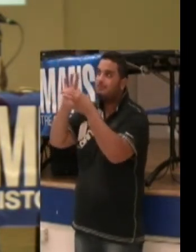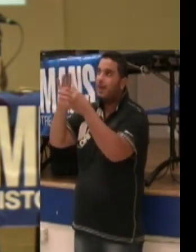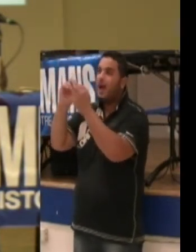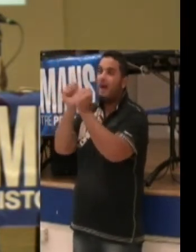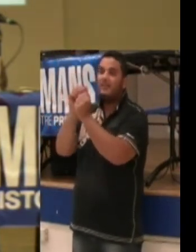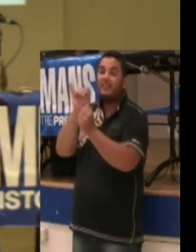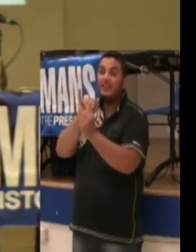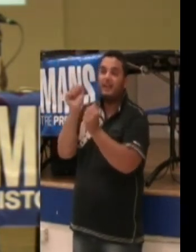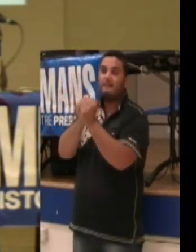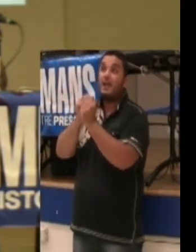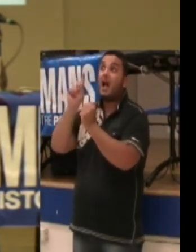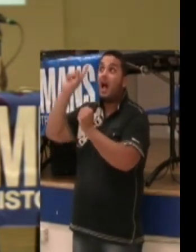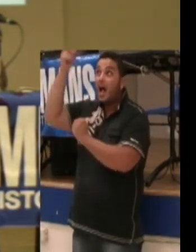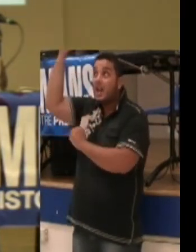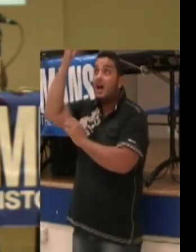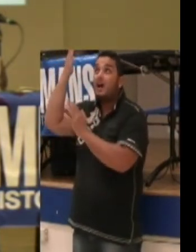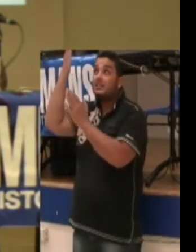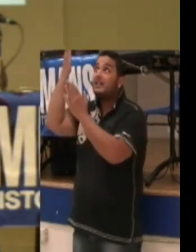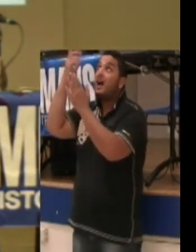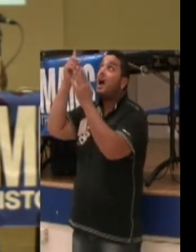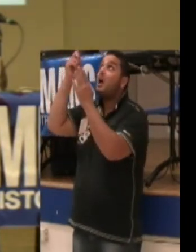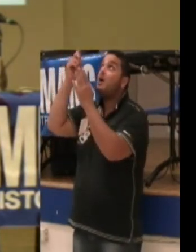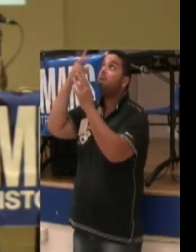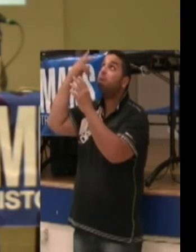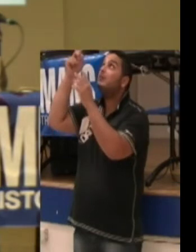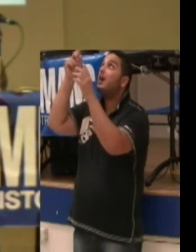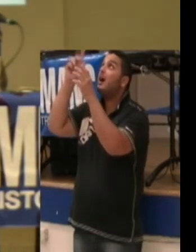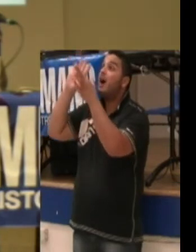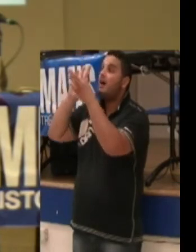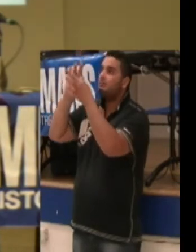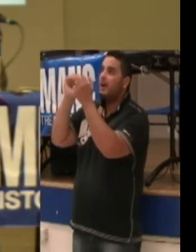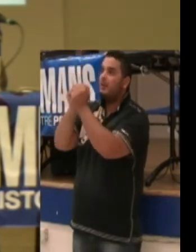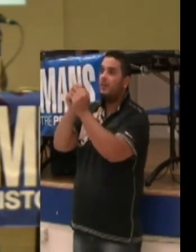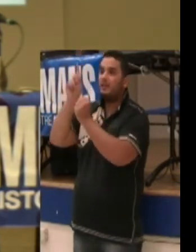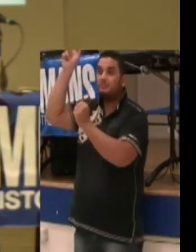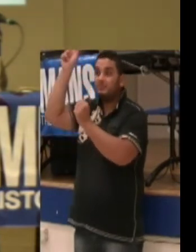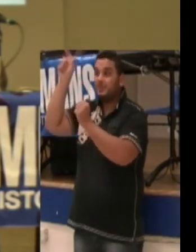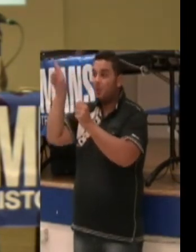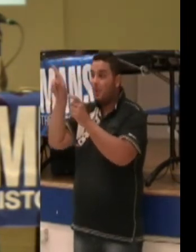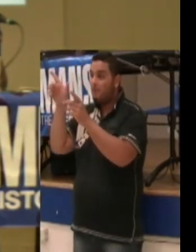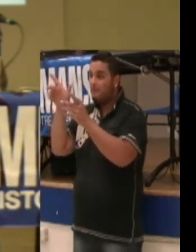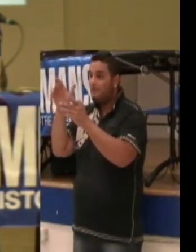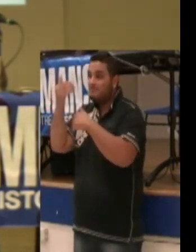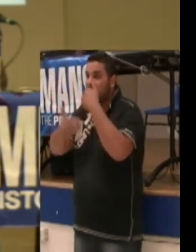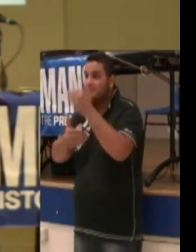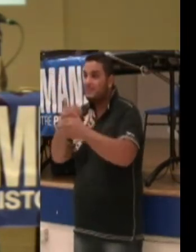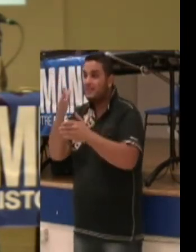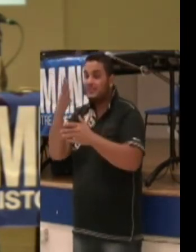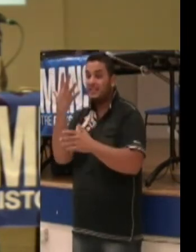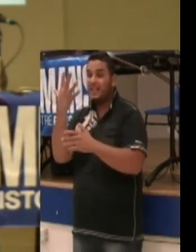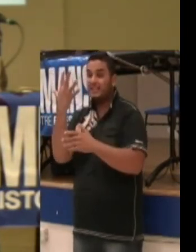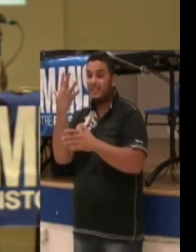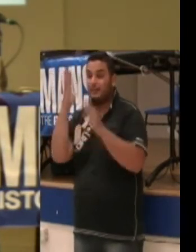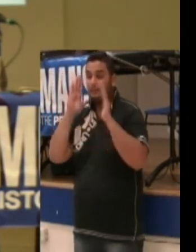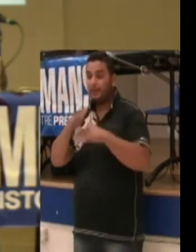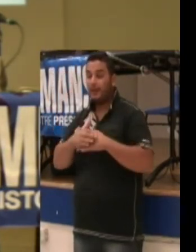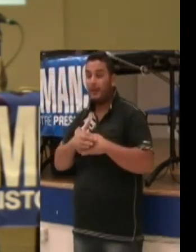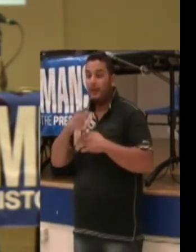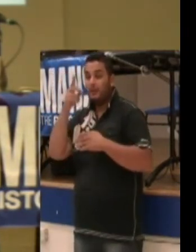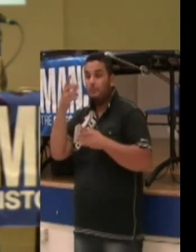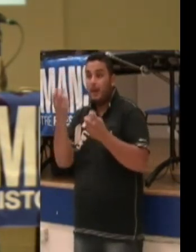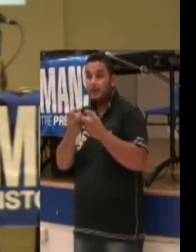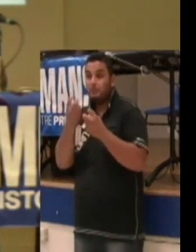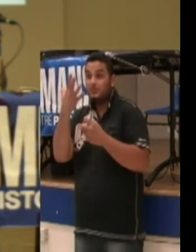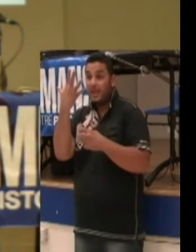Dieu est quotidiennement avec nous. Et justement, dans cette société qui va très très vite, bah, les cinq prières sont là juste pour nous dire « Stop, arrête-toi deux minutes ».